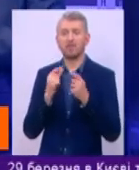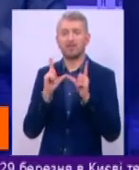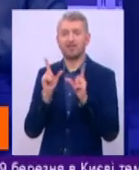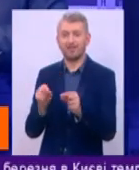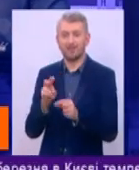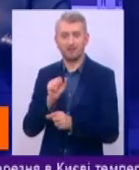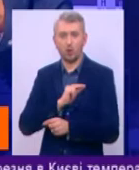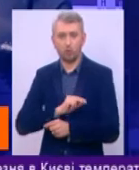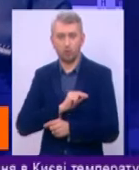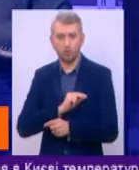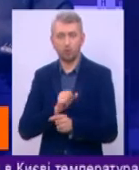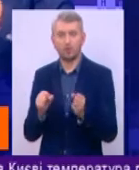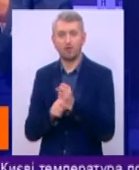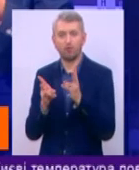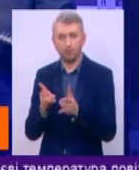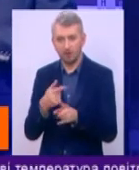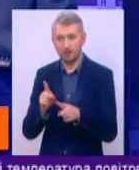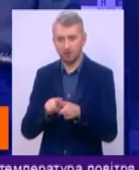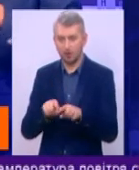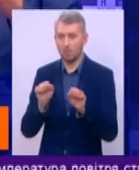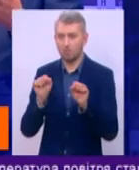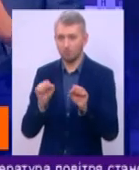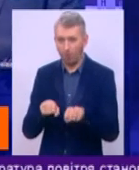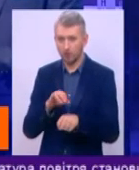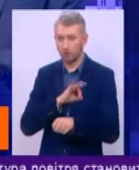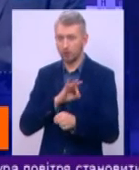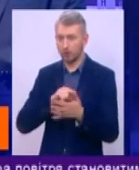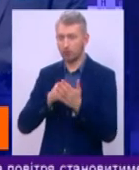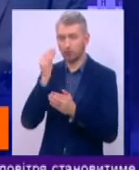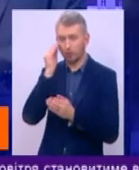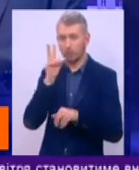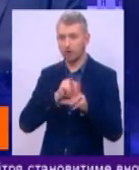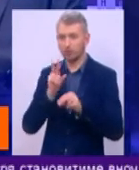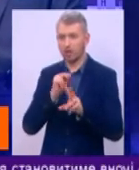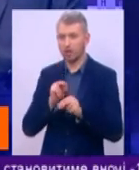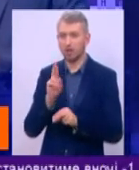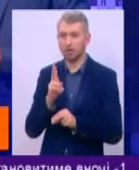роботу і травмувалася, це можна з юридичної точки зору вважати як